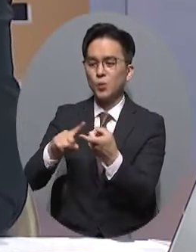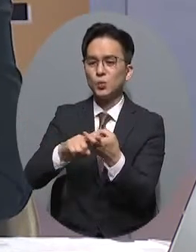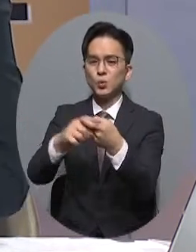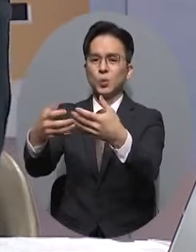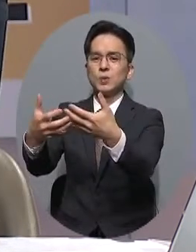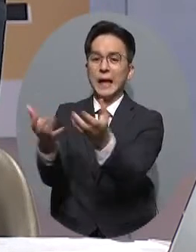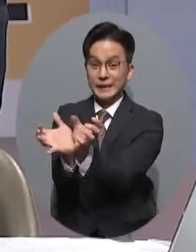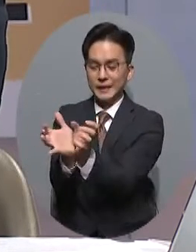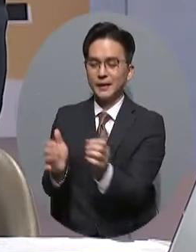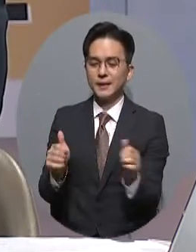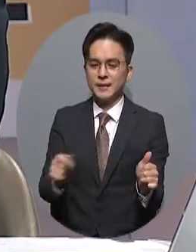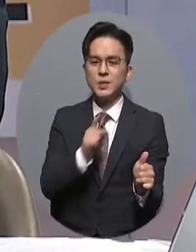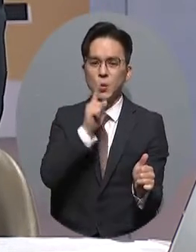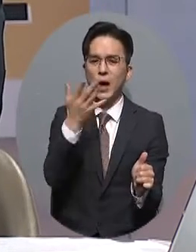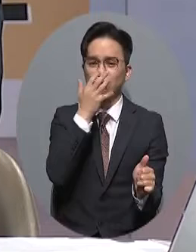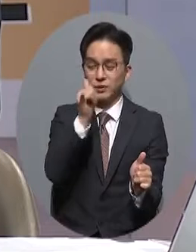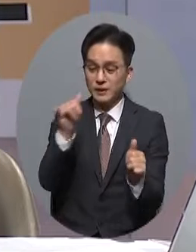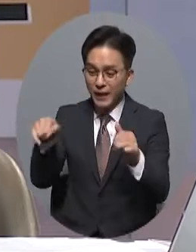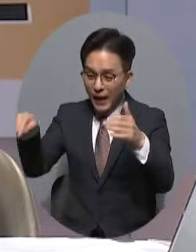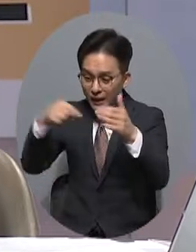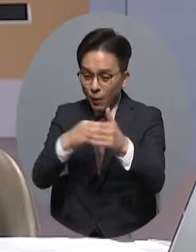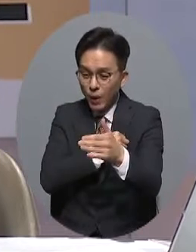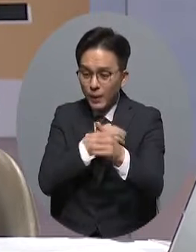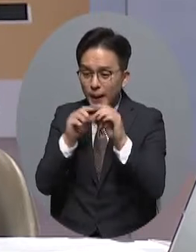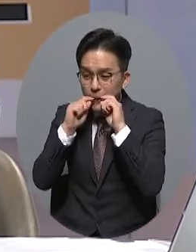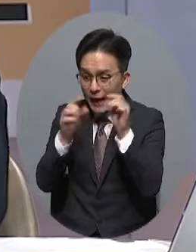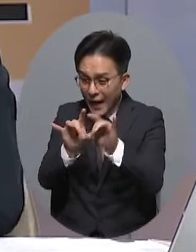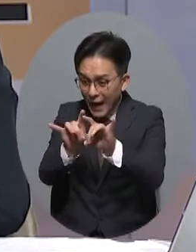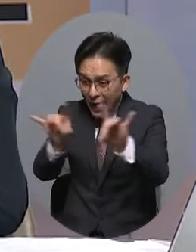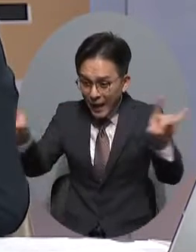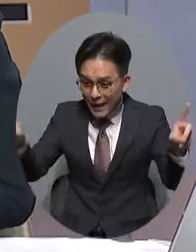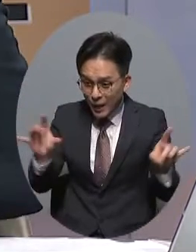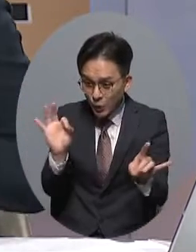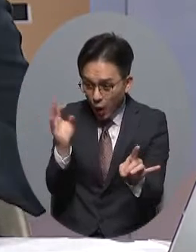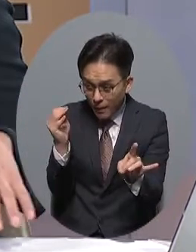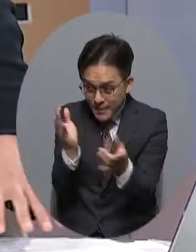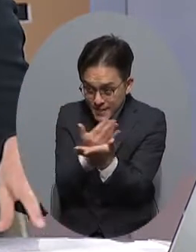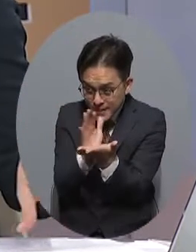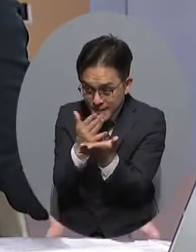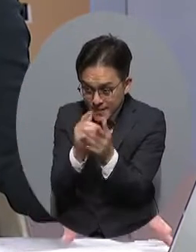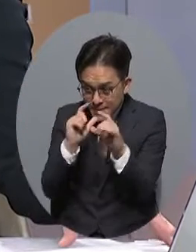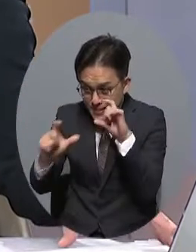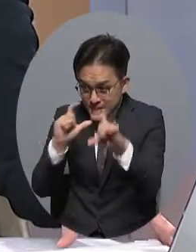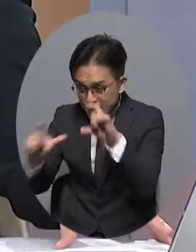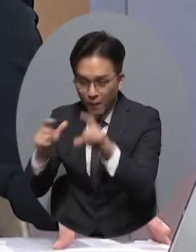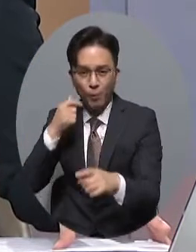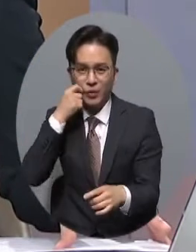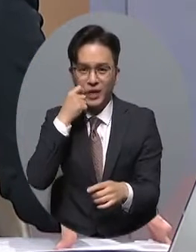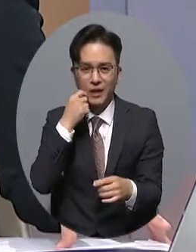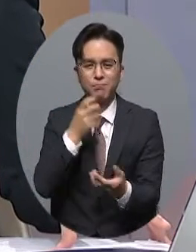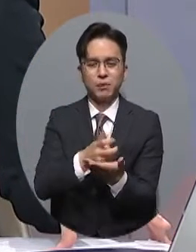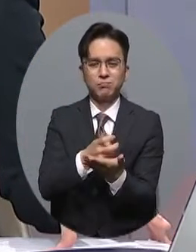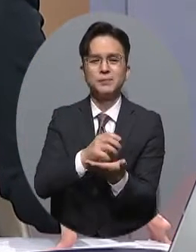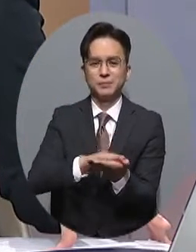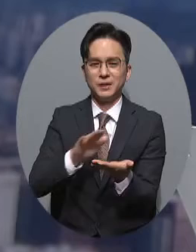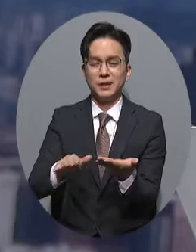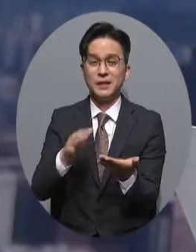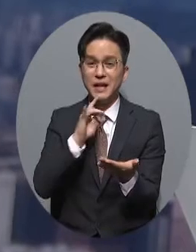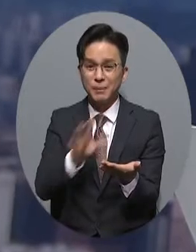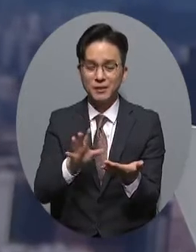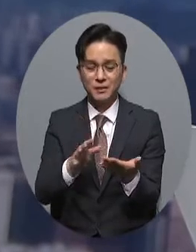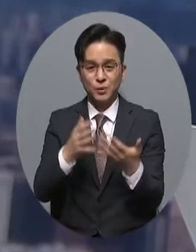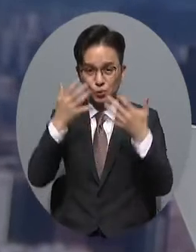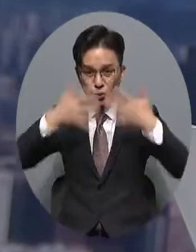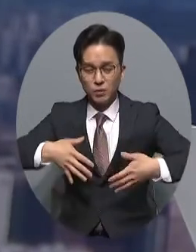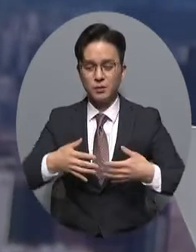없거든요 그러니까 보호장치가 필요한 건 맞는 거 같은데 사측의 입장은 또 다를 것 같습니다 보 장치 지금도 충분히